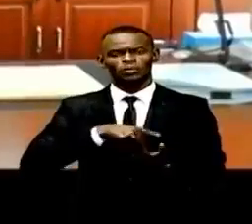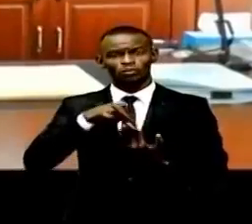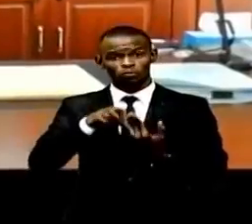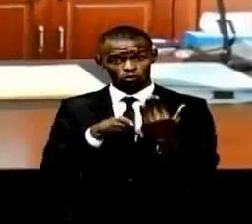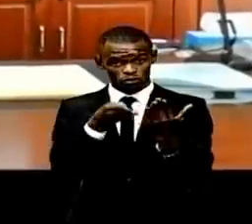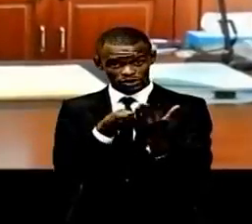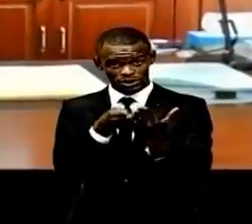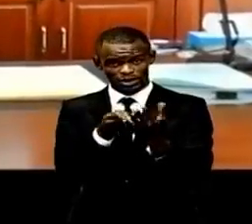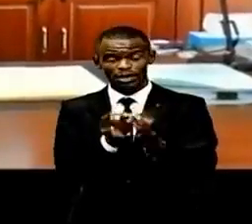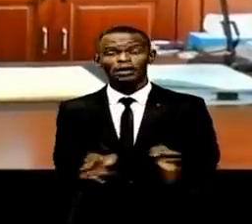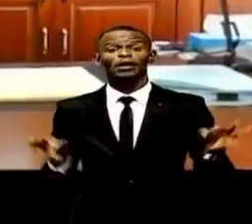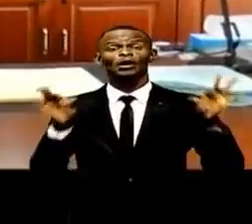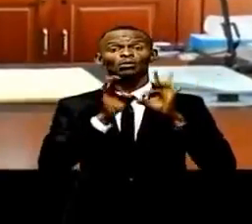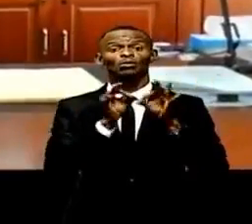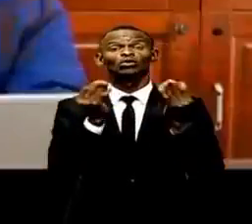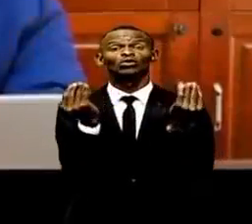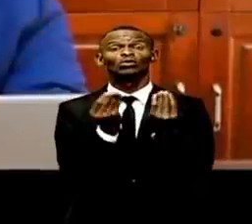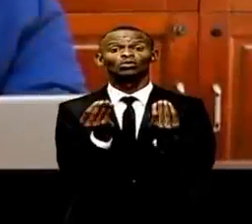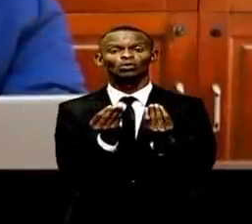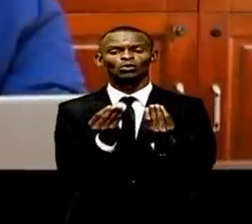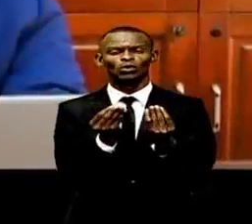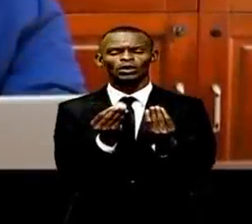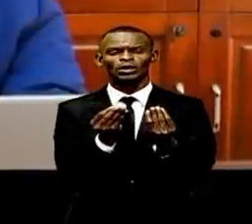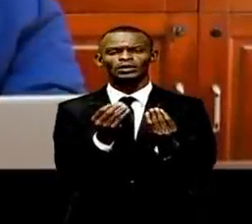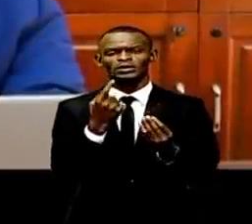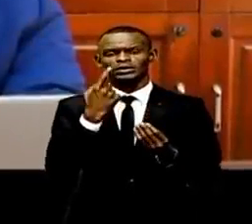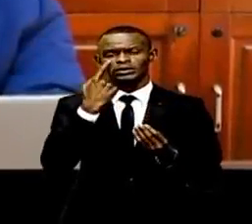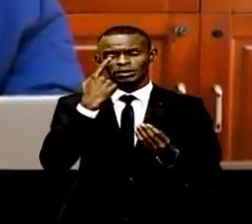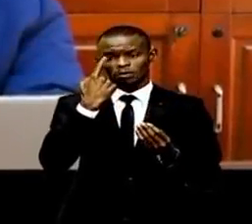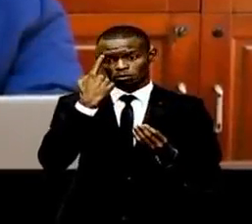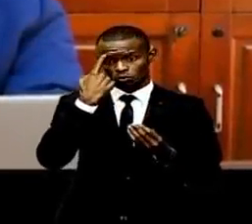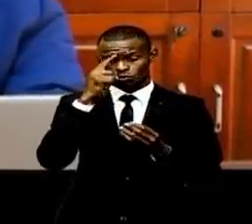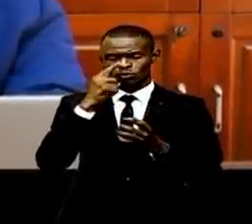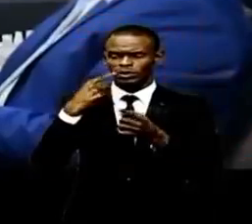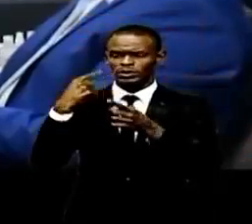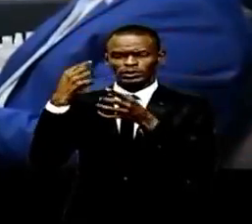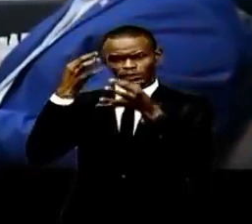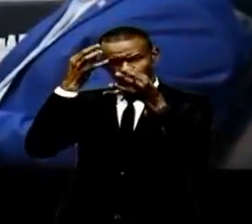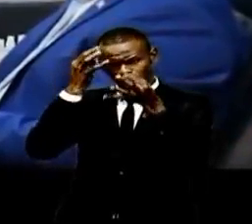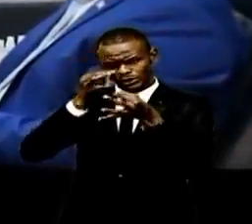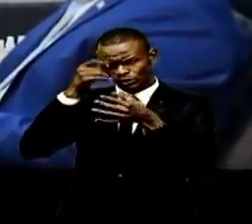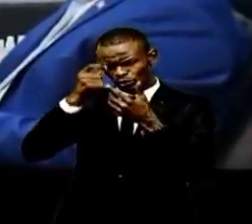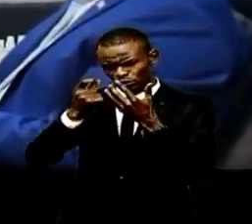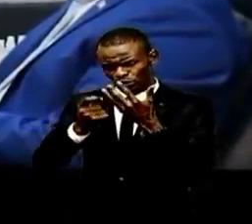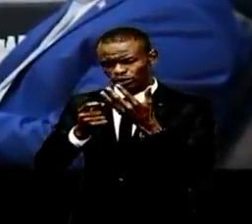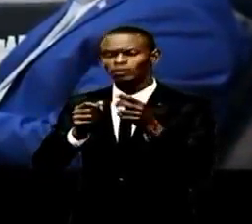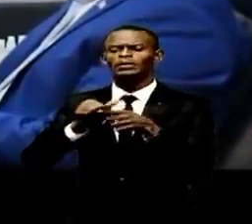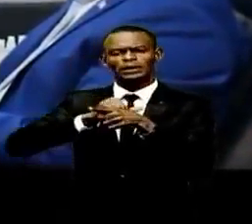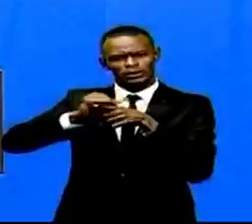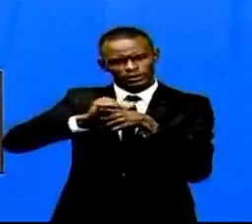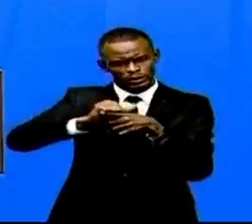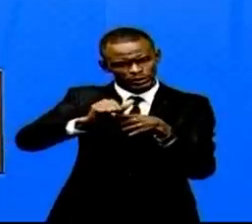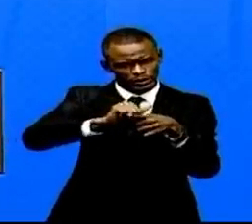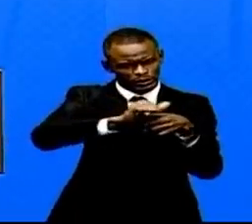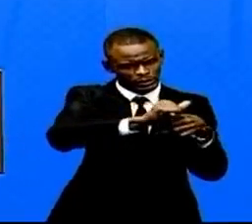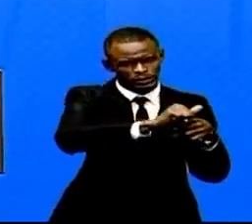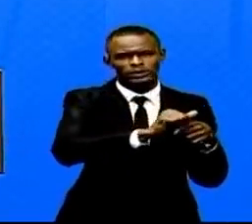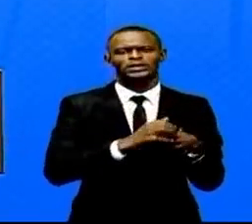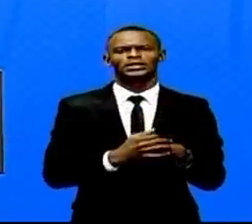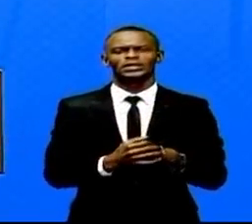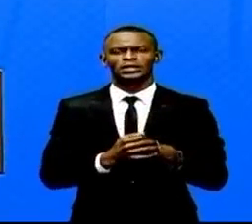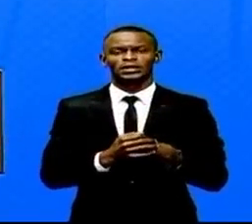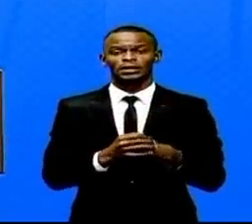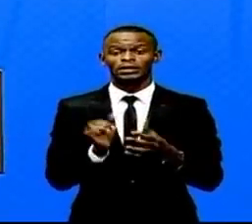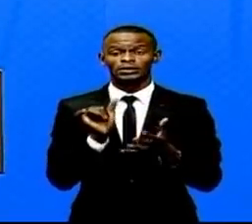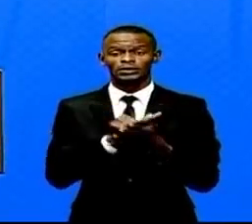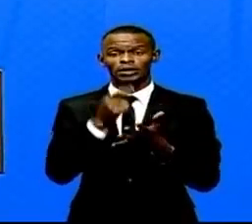nécessité d'assurer le portage au plus haut niveau de l'exécutif de l'action et des interventions ciblées en vue de